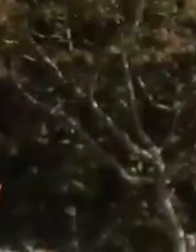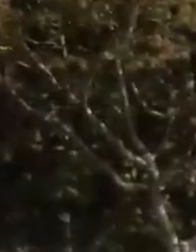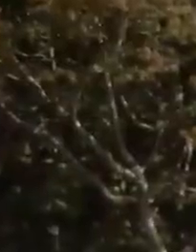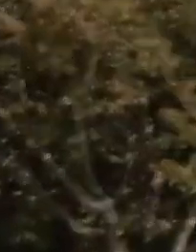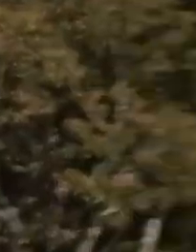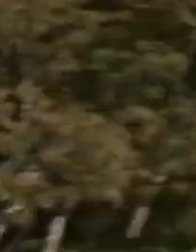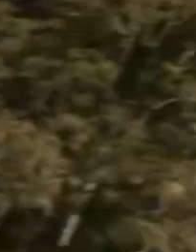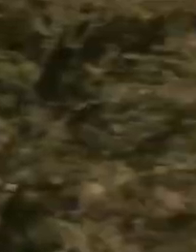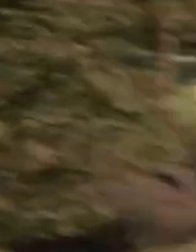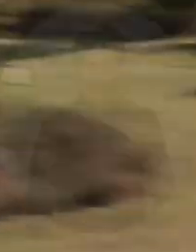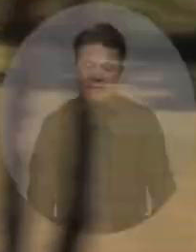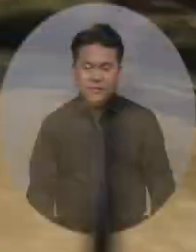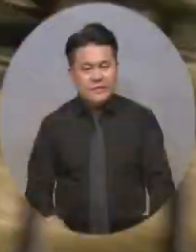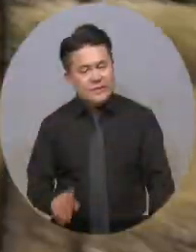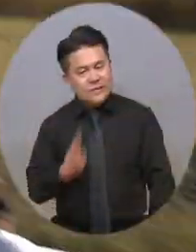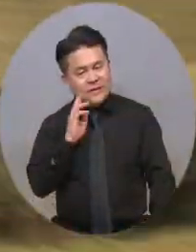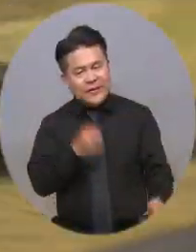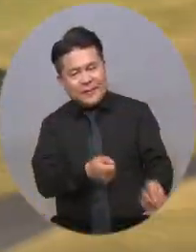너무 땡겼나?